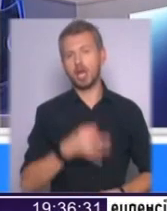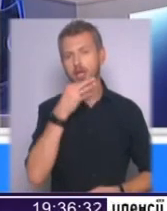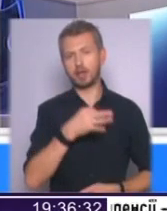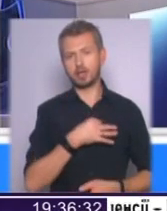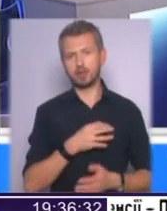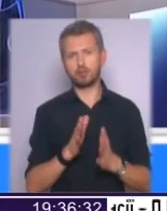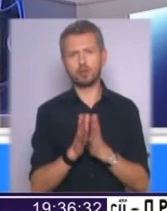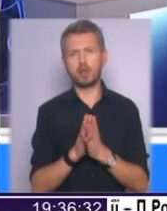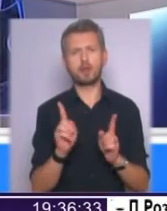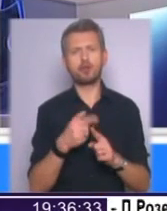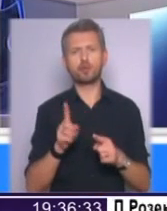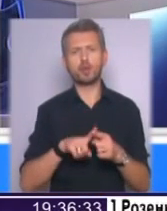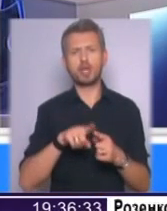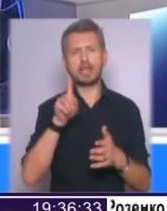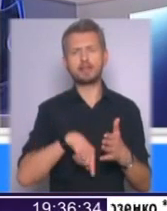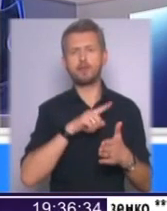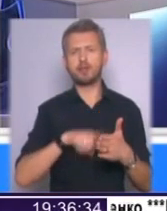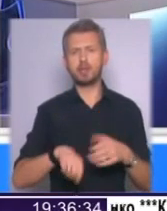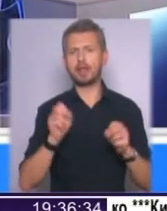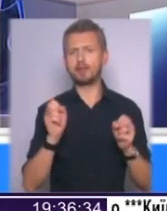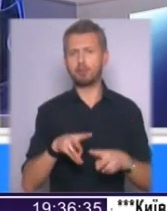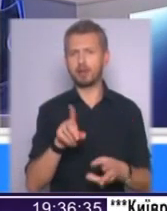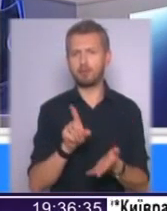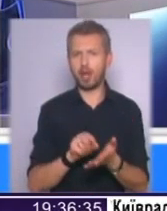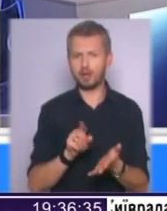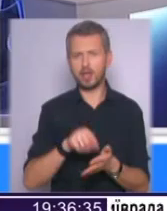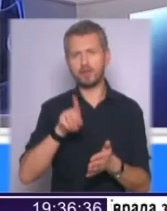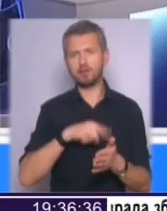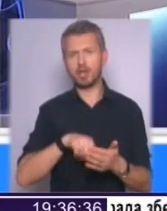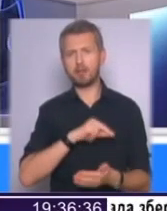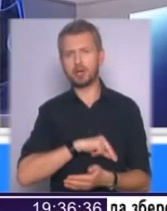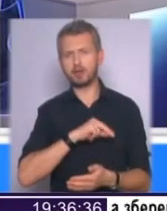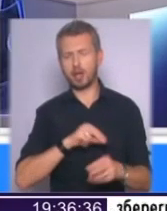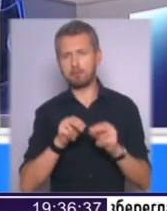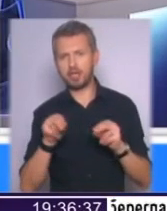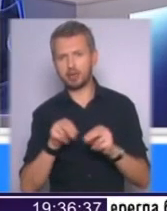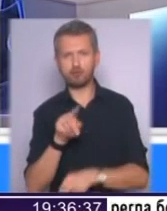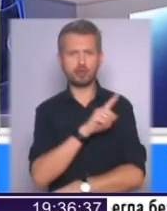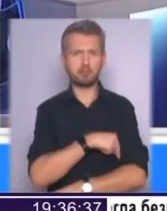це таке за відміна субвенцій? Це відміняється і працівникам педагогічним, медичним?